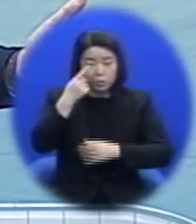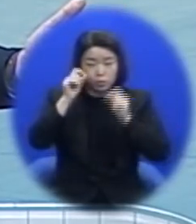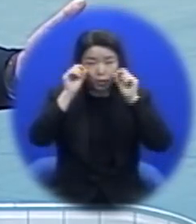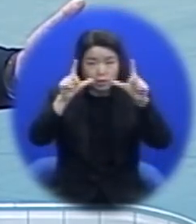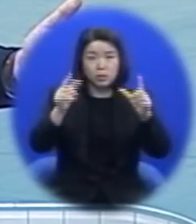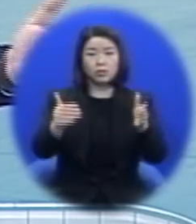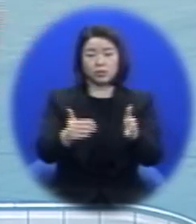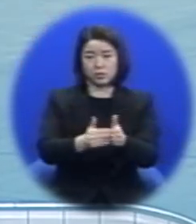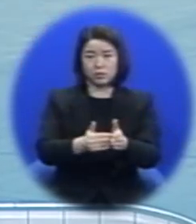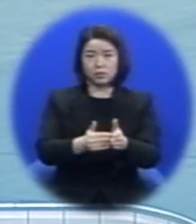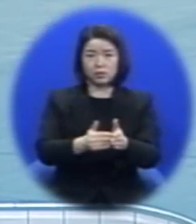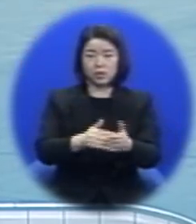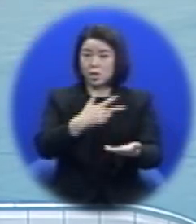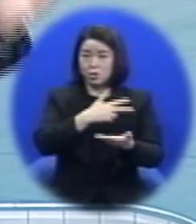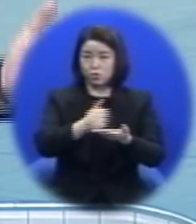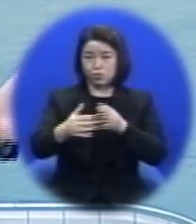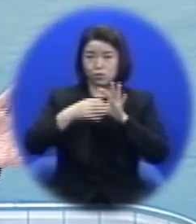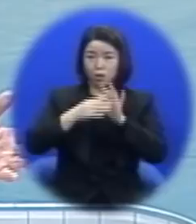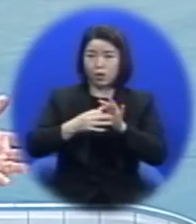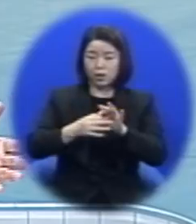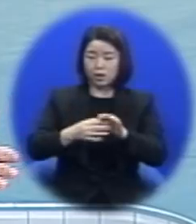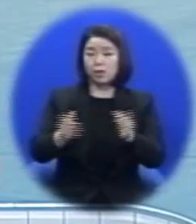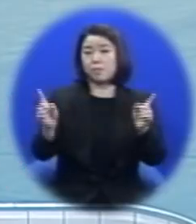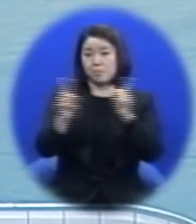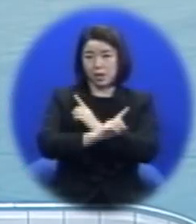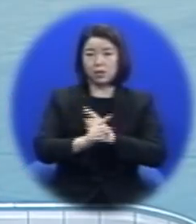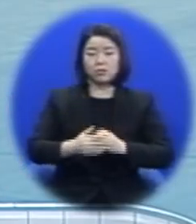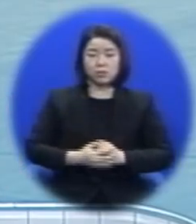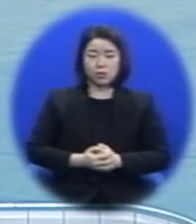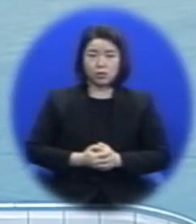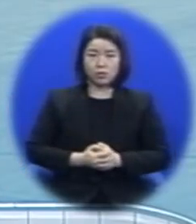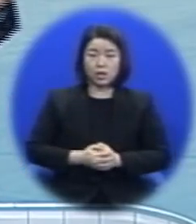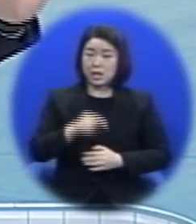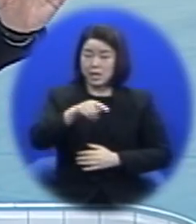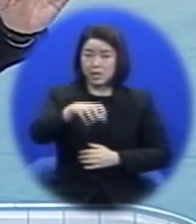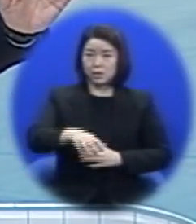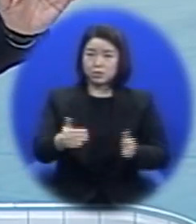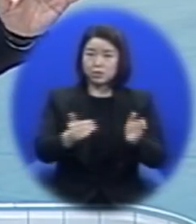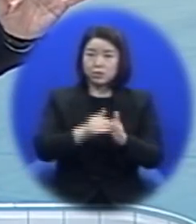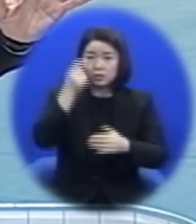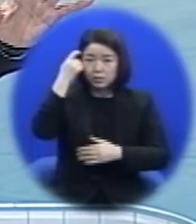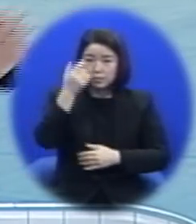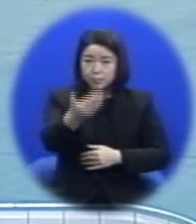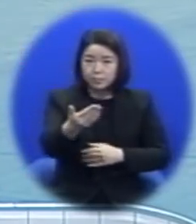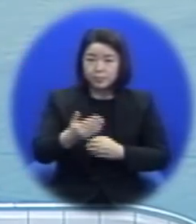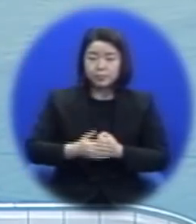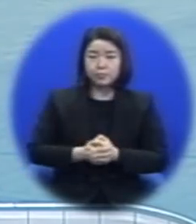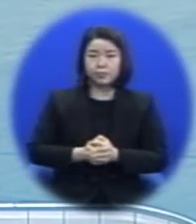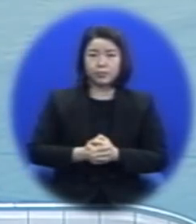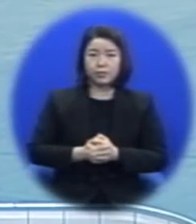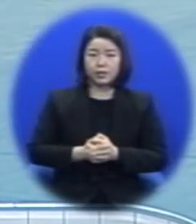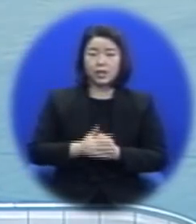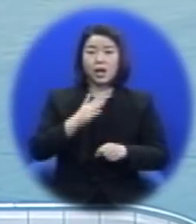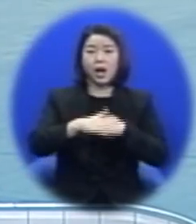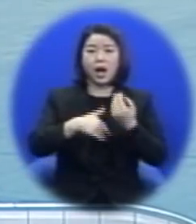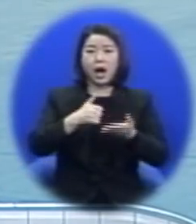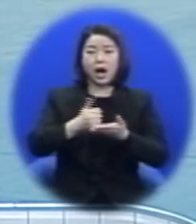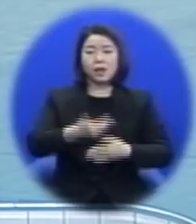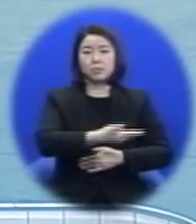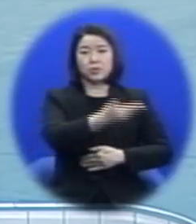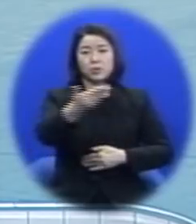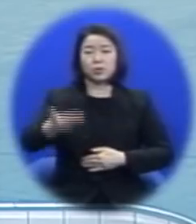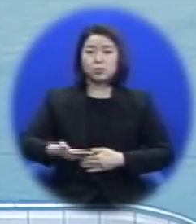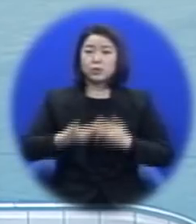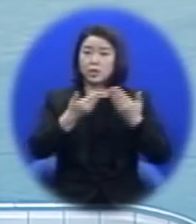뜨였잖아요. 주님과의 관계도 달라졌잖아요. 여기서 끝나겠습니까? 하나님께서 여러분에게